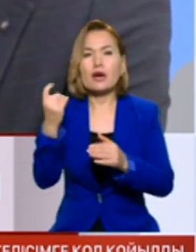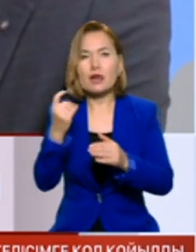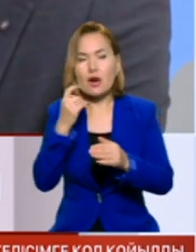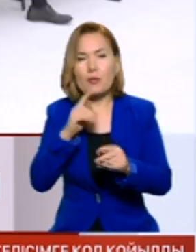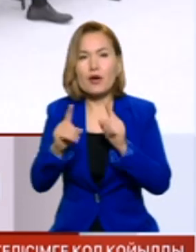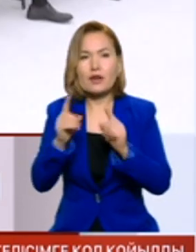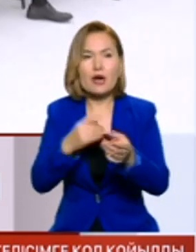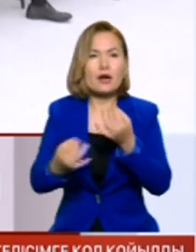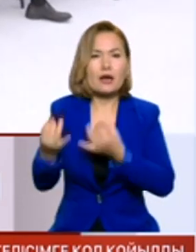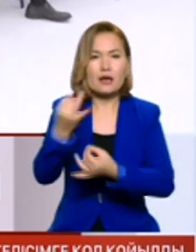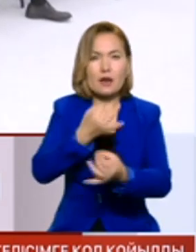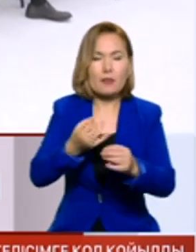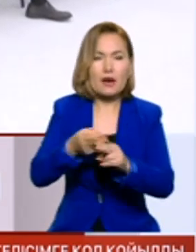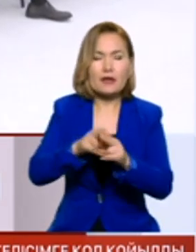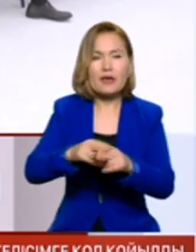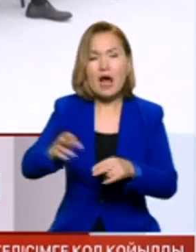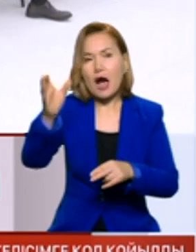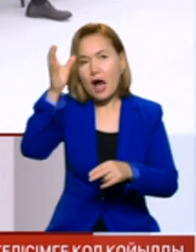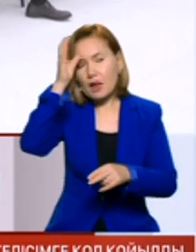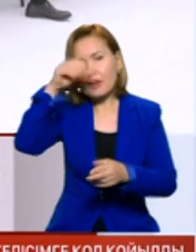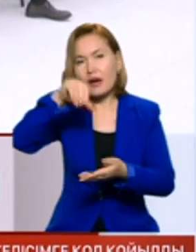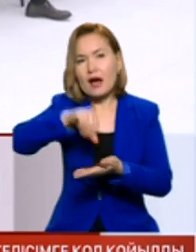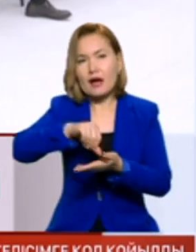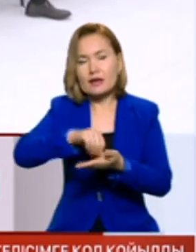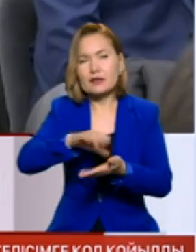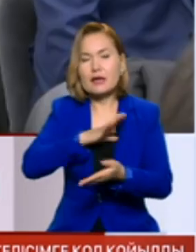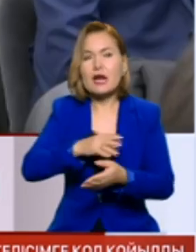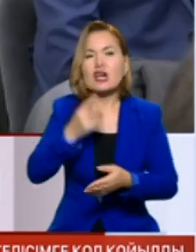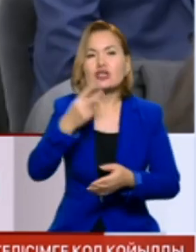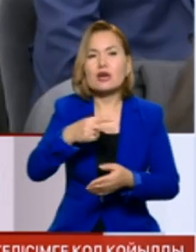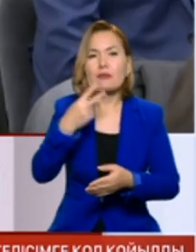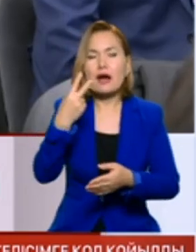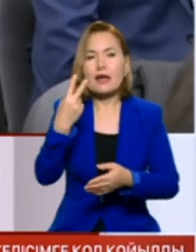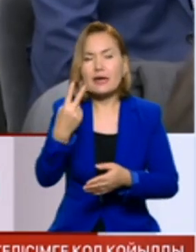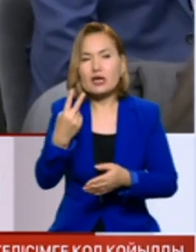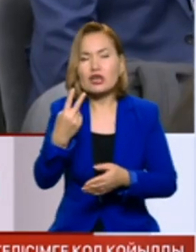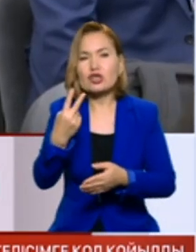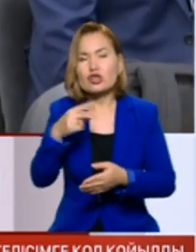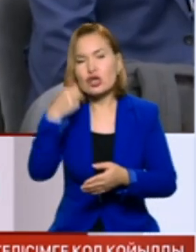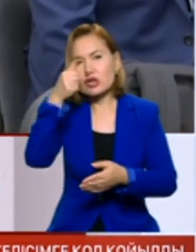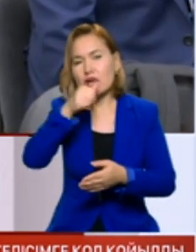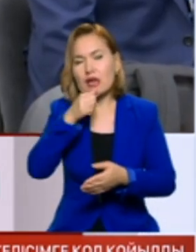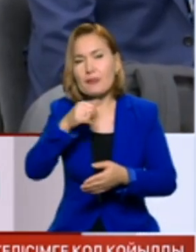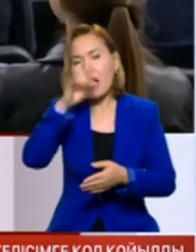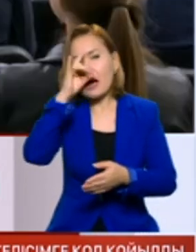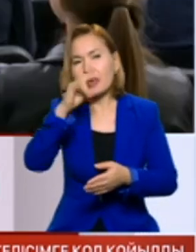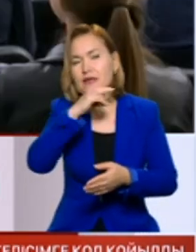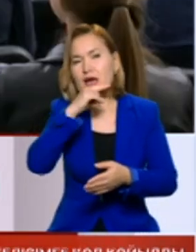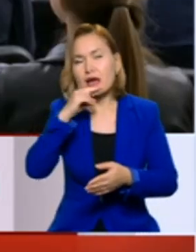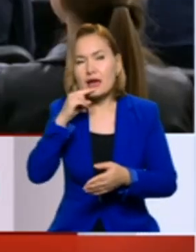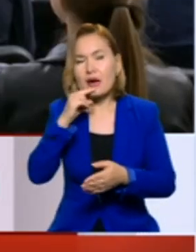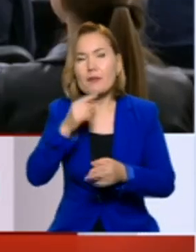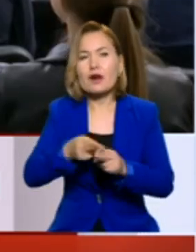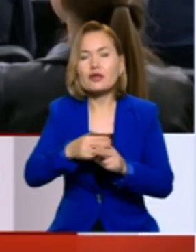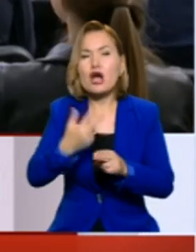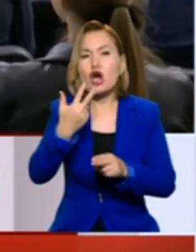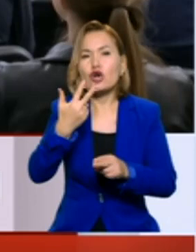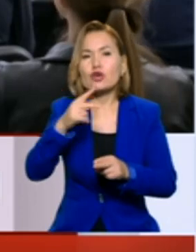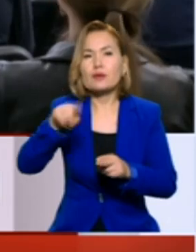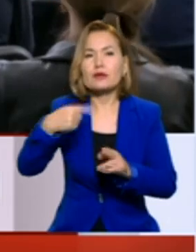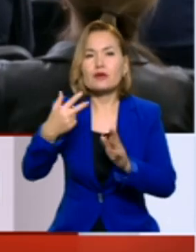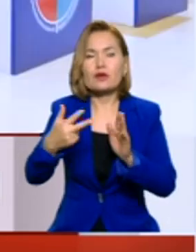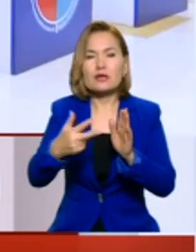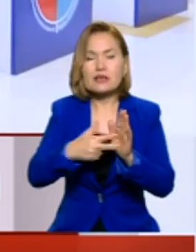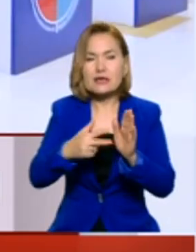саласын зерттеп жүрген ғалымдар. 22-ші жылы екі елдің арасындағы тауар айналымы 3,8